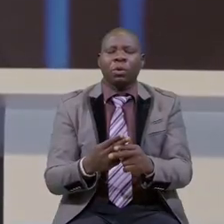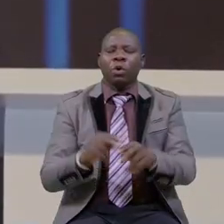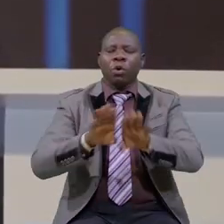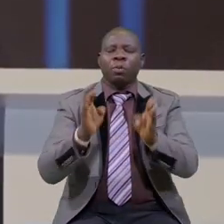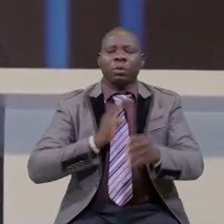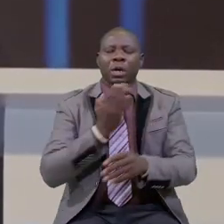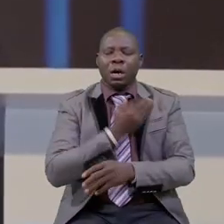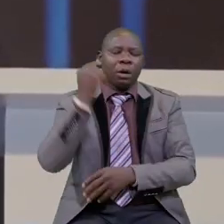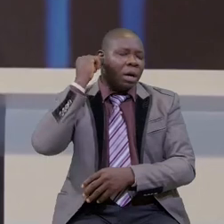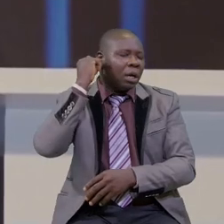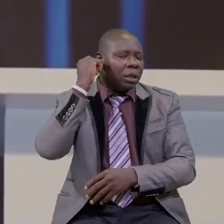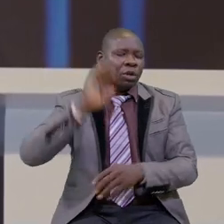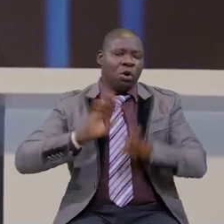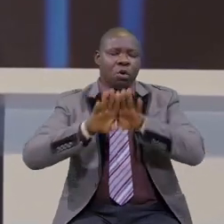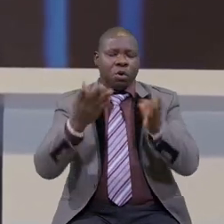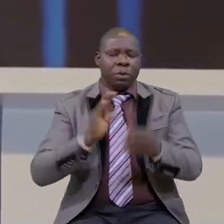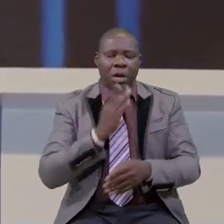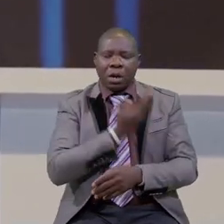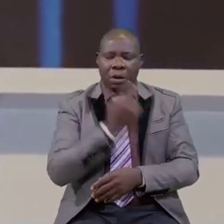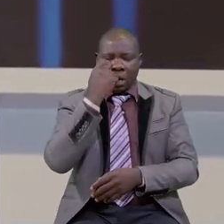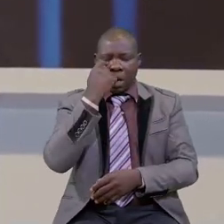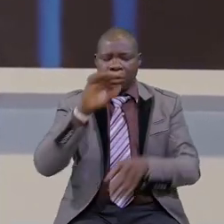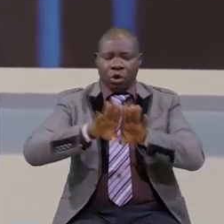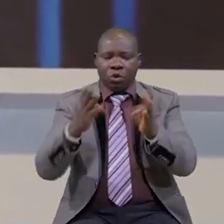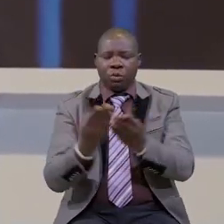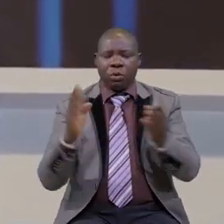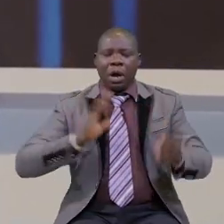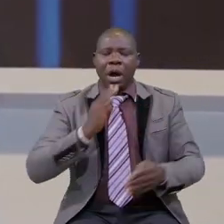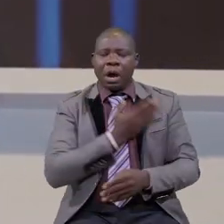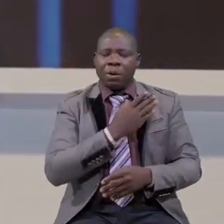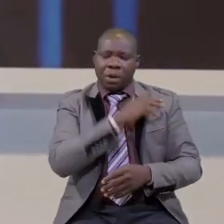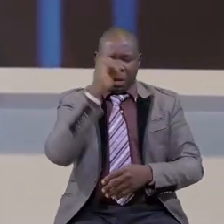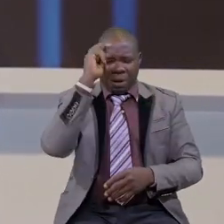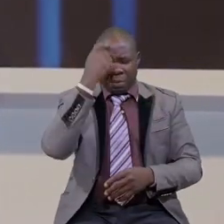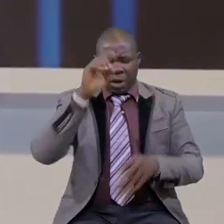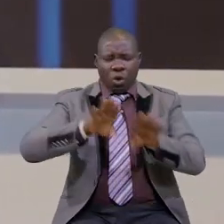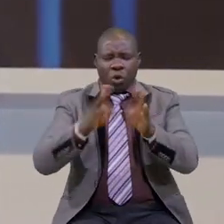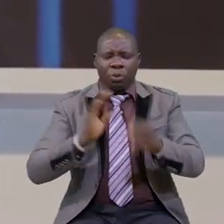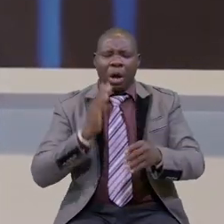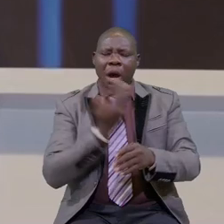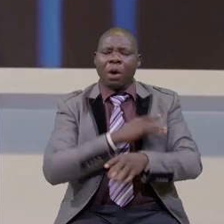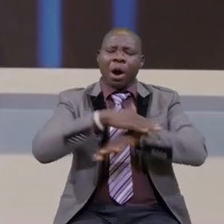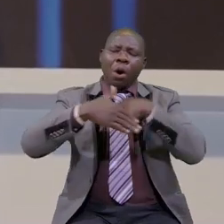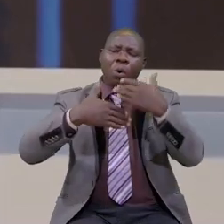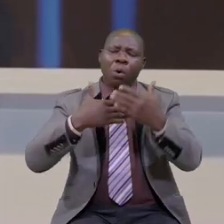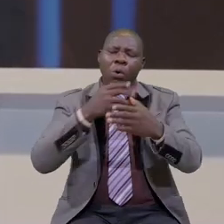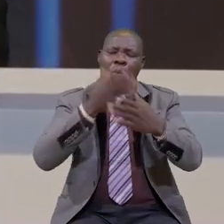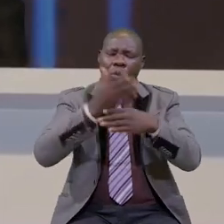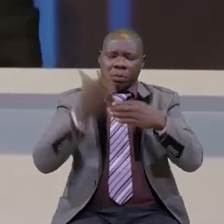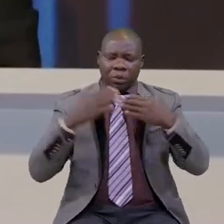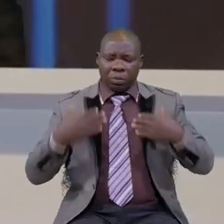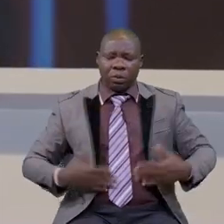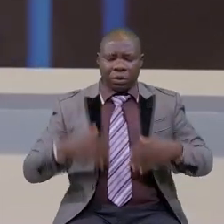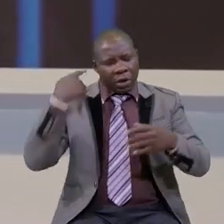Ouvre nos oreilles, ouvre nos cœurs, ouvre nos pensées, ouvre tout notre corps à ce que tu as